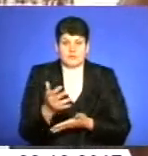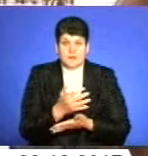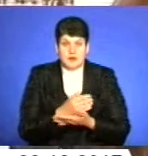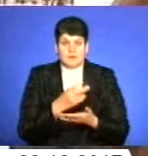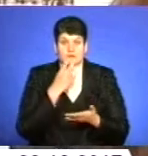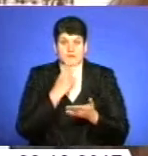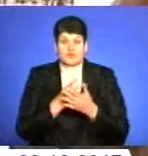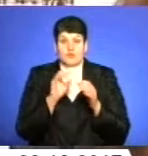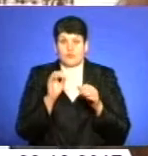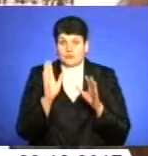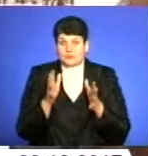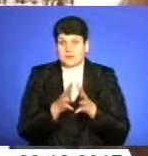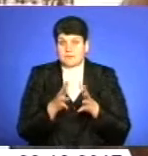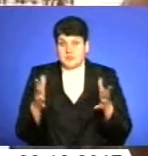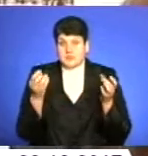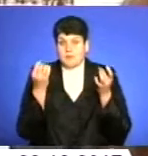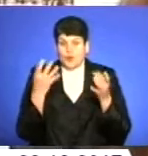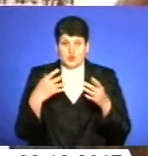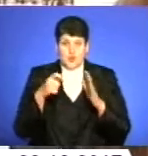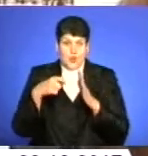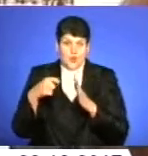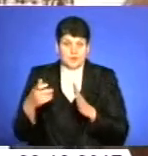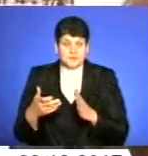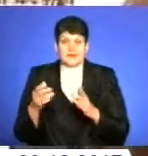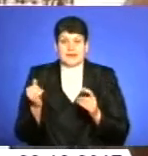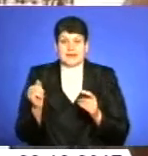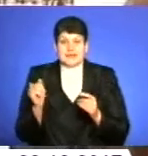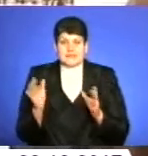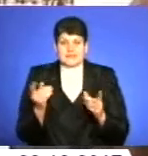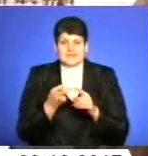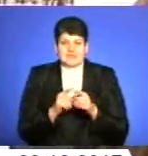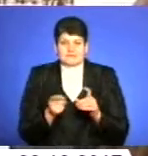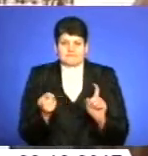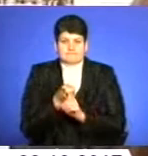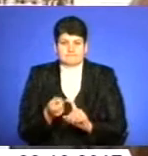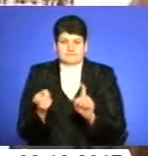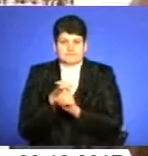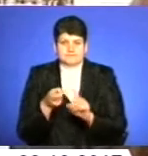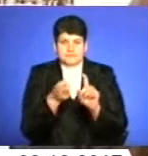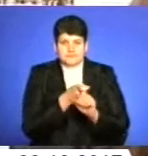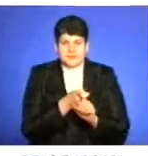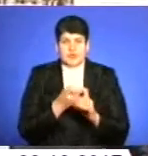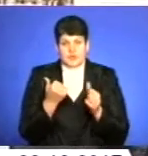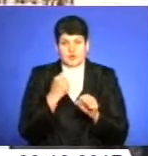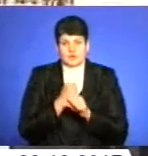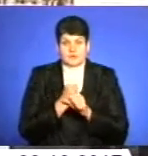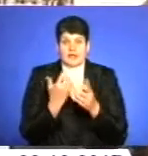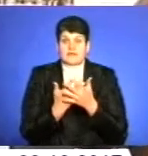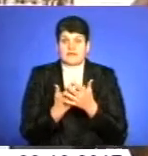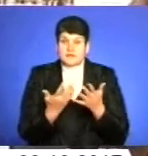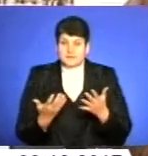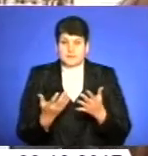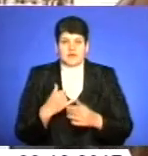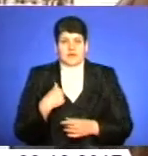нього може вийти щось більше, ніж просто ролики, і вона це все змонтувала разом у документальну стрічку. Я вважаю, що